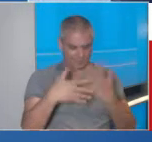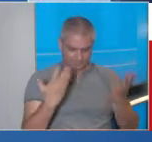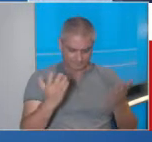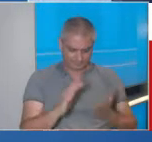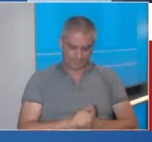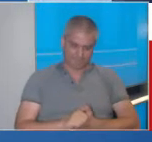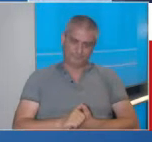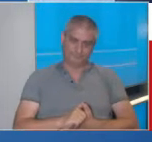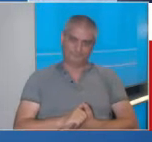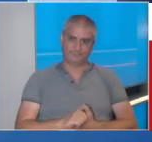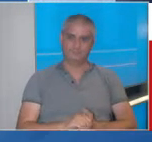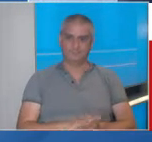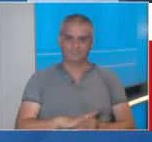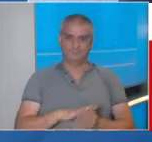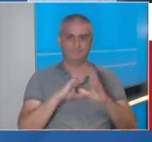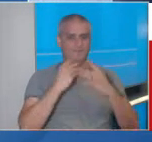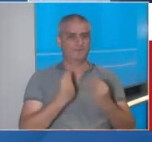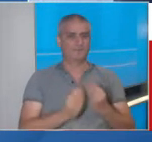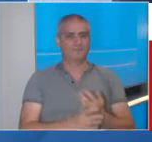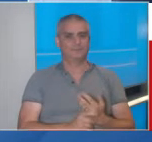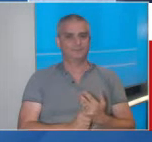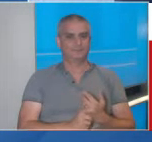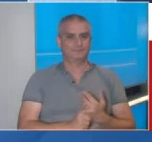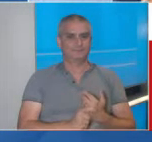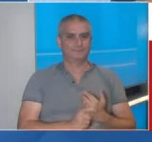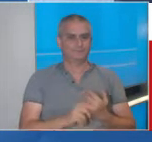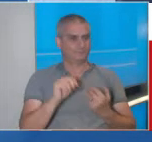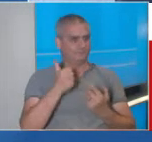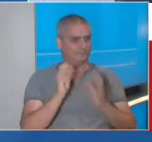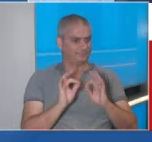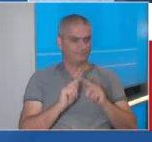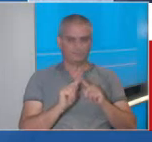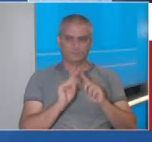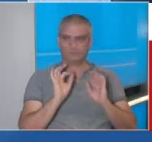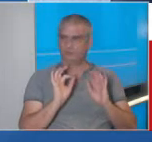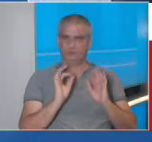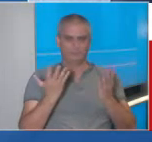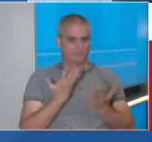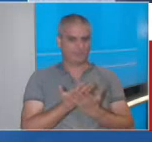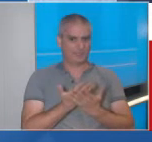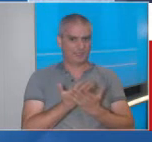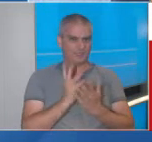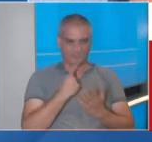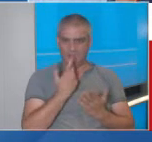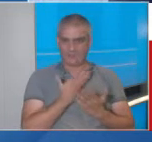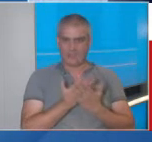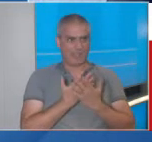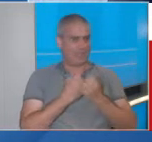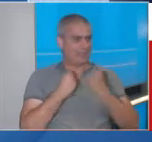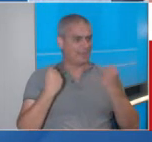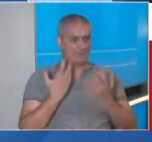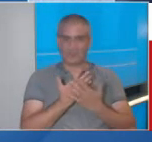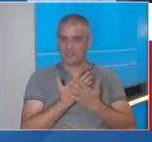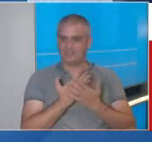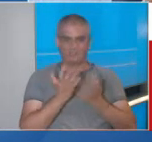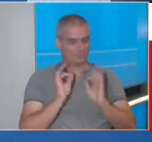טוב יאיר. שלום, ערב טוב. אז קודם כל, באמת סוג של ככה ראייה, אפשר לקרוא לה ראייה דרמטית,